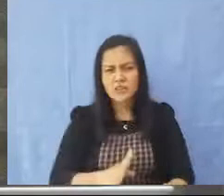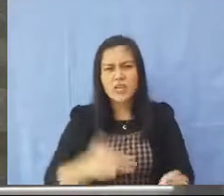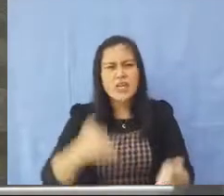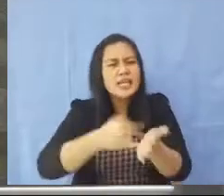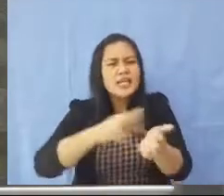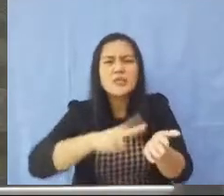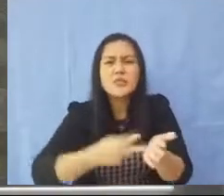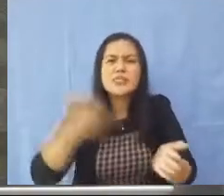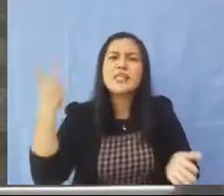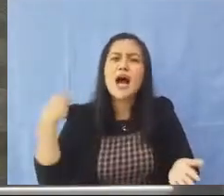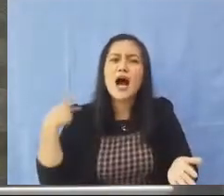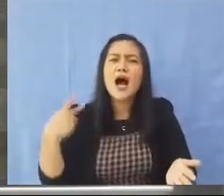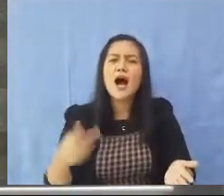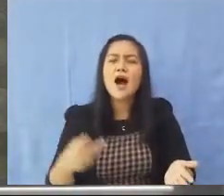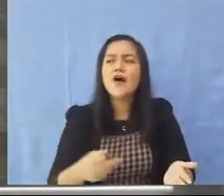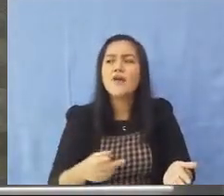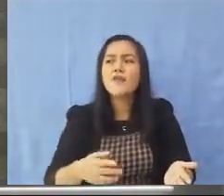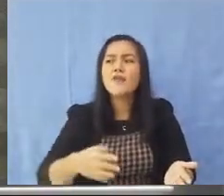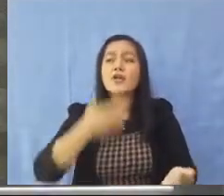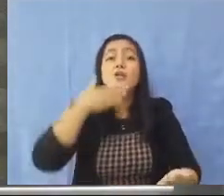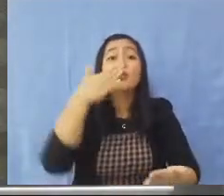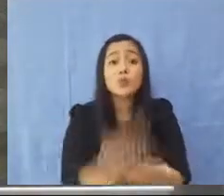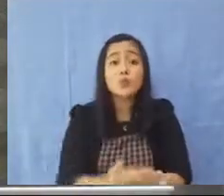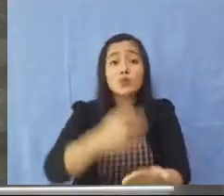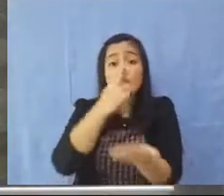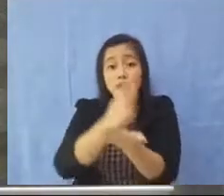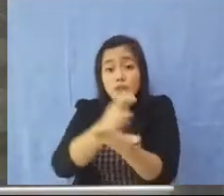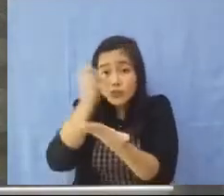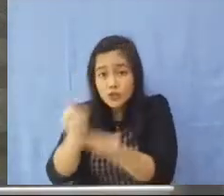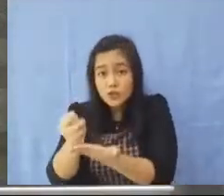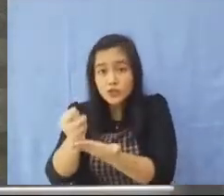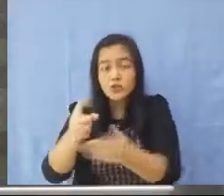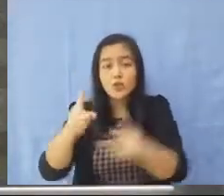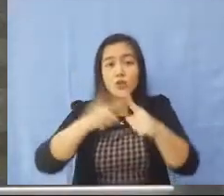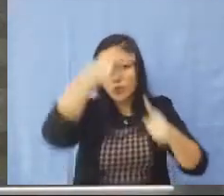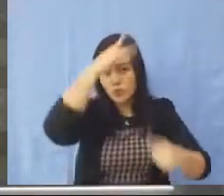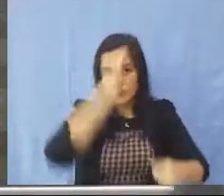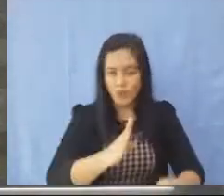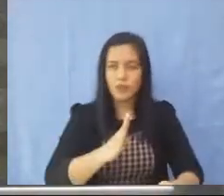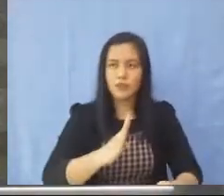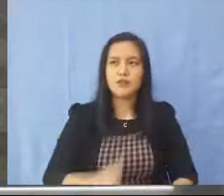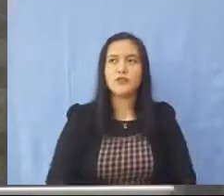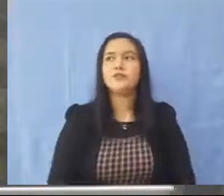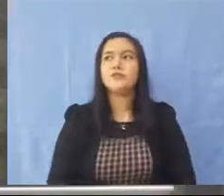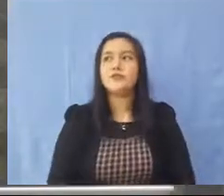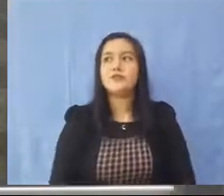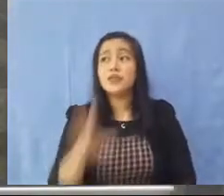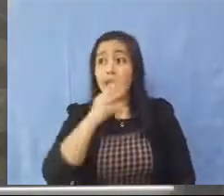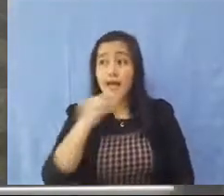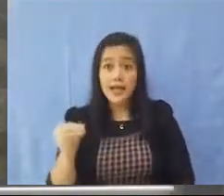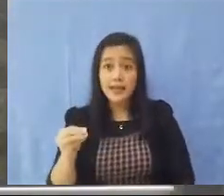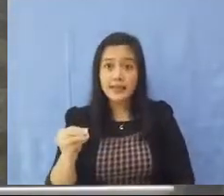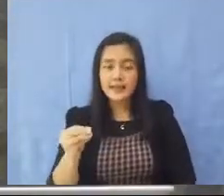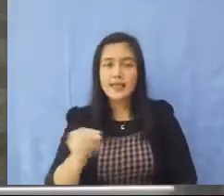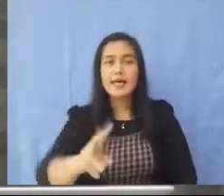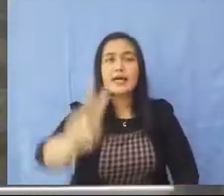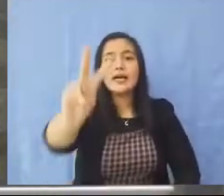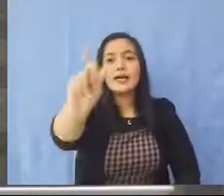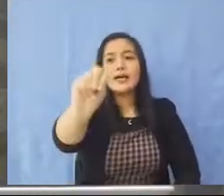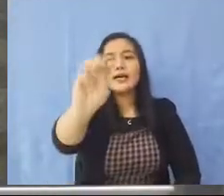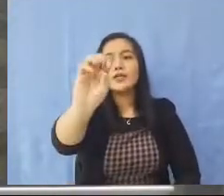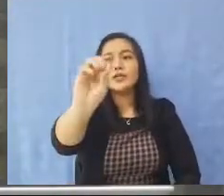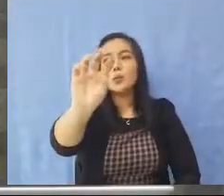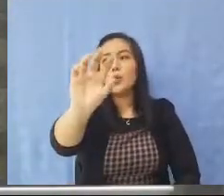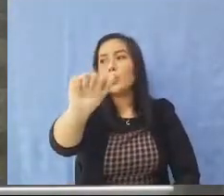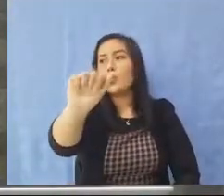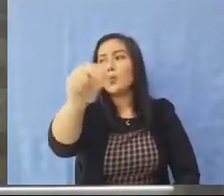ibig sabihin may maayos kang relasyon sa Diyos. You see? And also, Noah. We know who Noah is. He